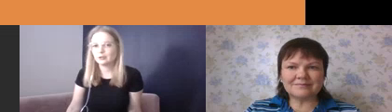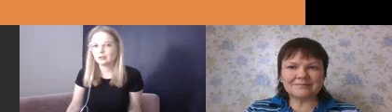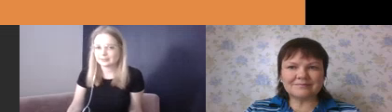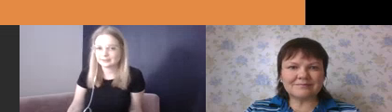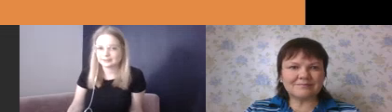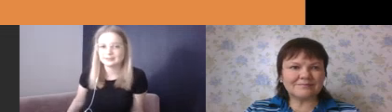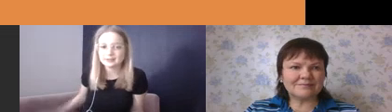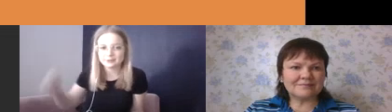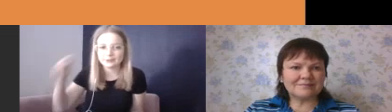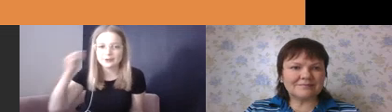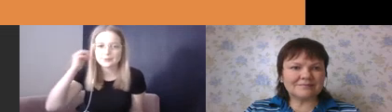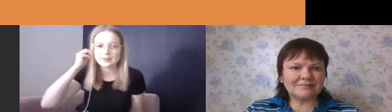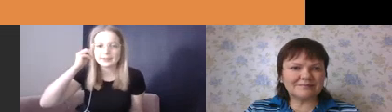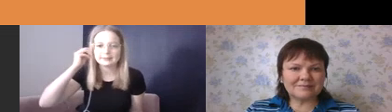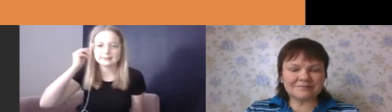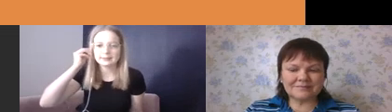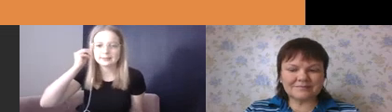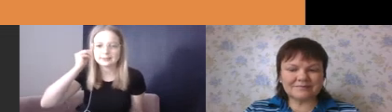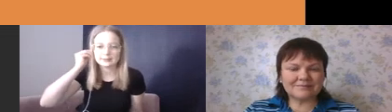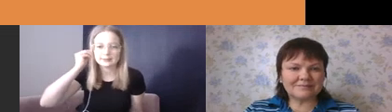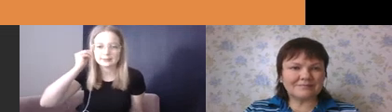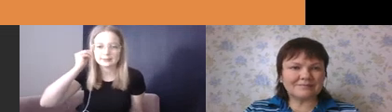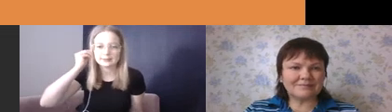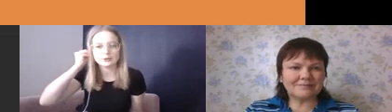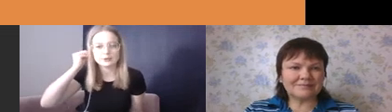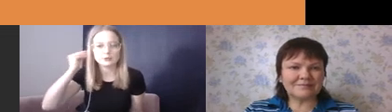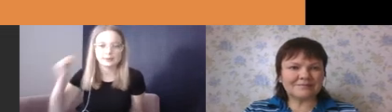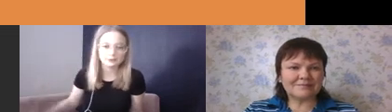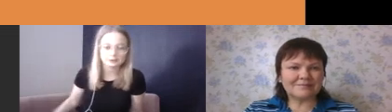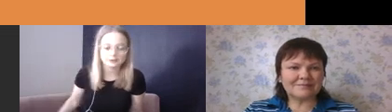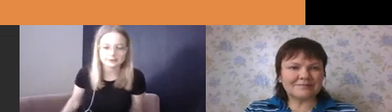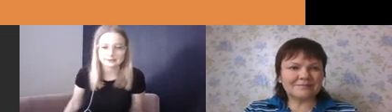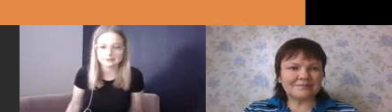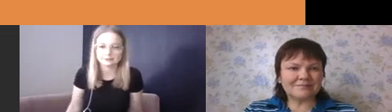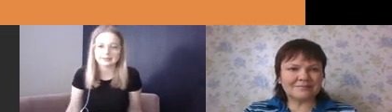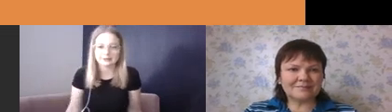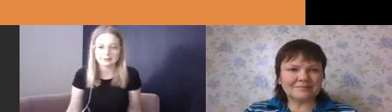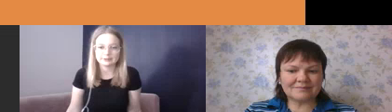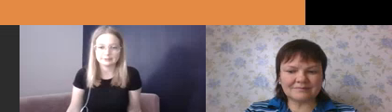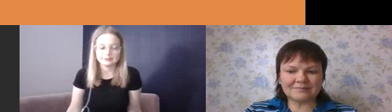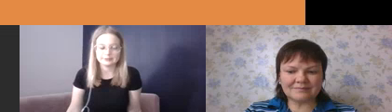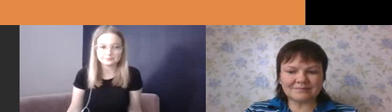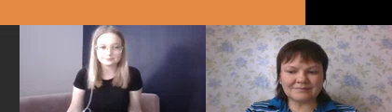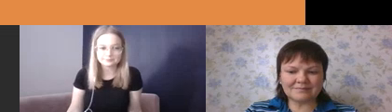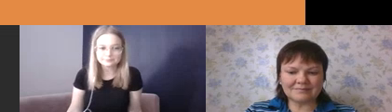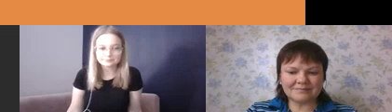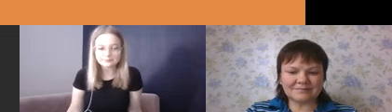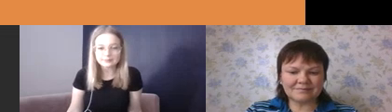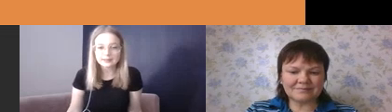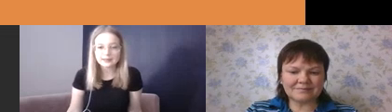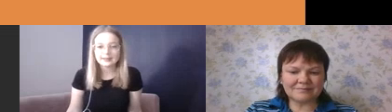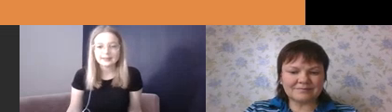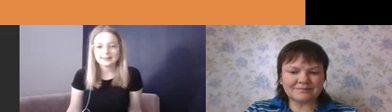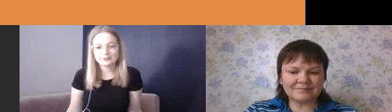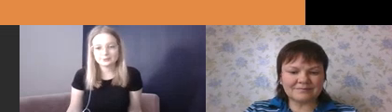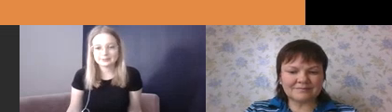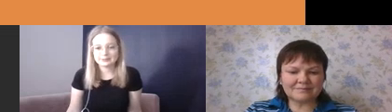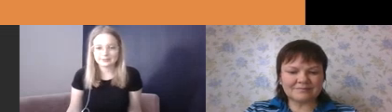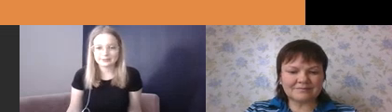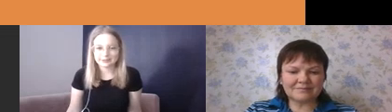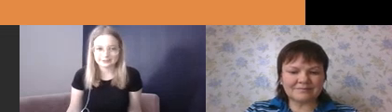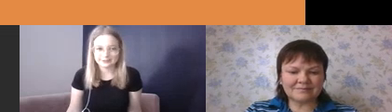olukord loodetavasti taastub. Et näiteks Tallinna Ülikool tegi seekord Zoomi kaudu siis studenti varjutamist.